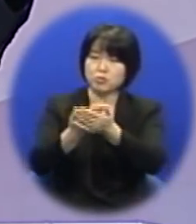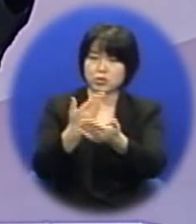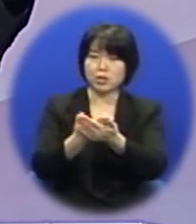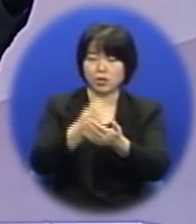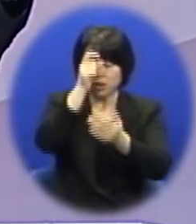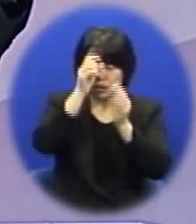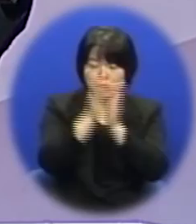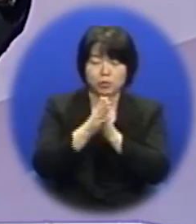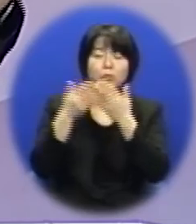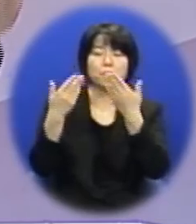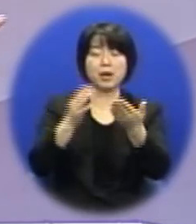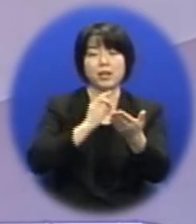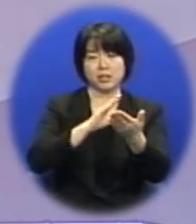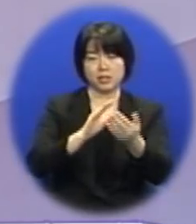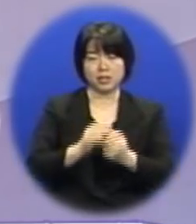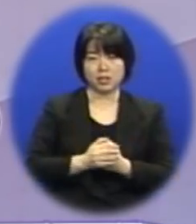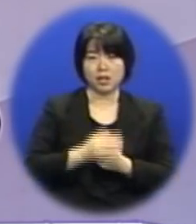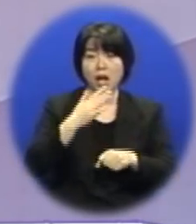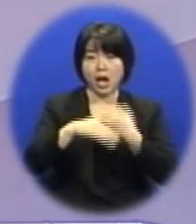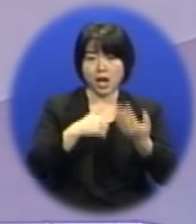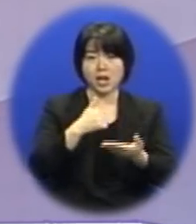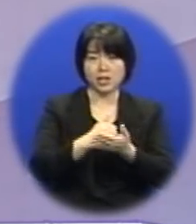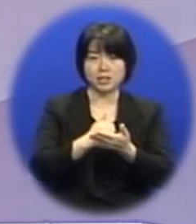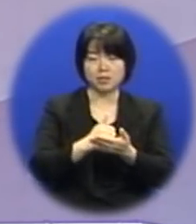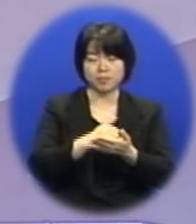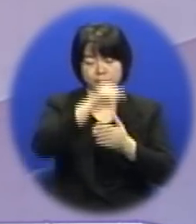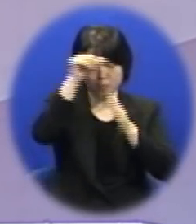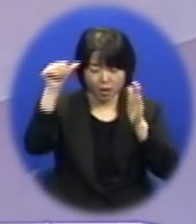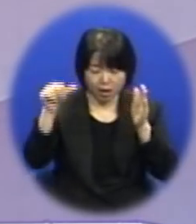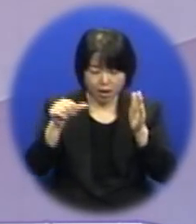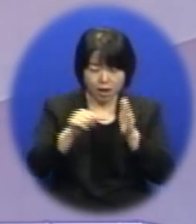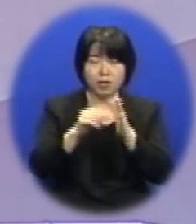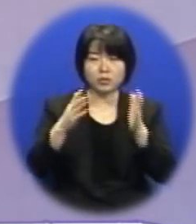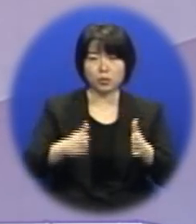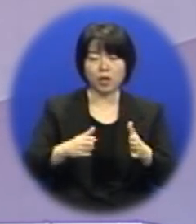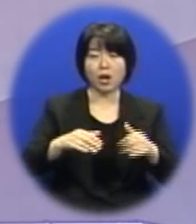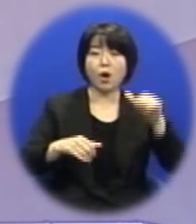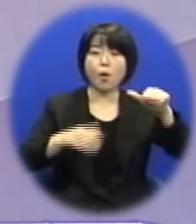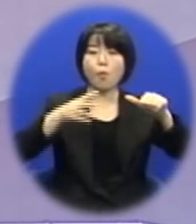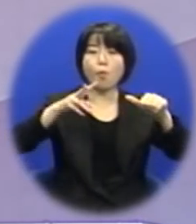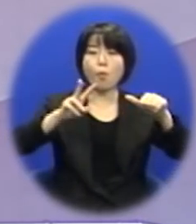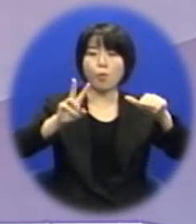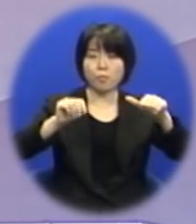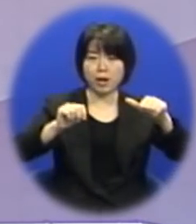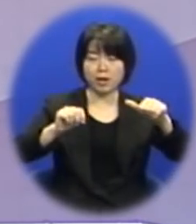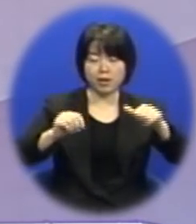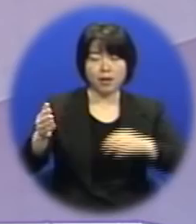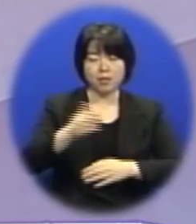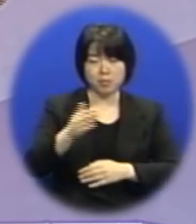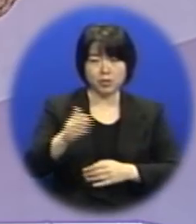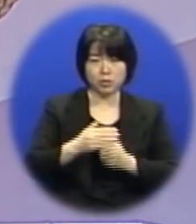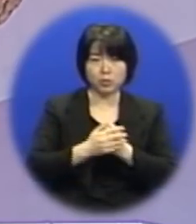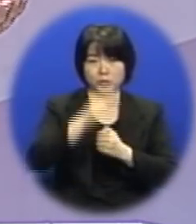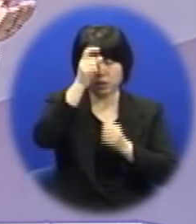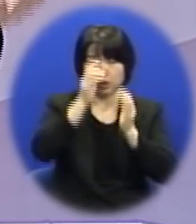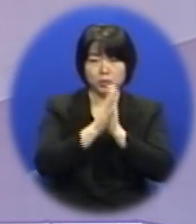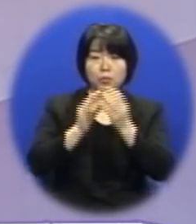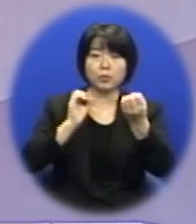했습니다. 하나님 일생 5만 번의 기도 응답을 통하여 그 만 명을 먹이고